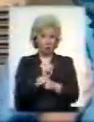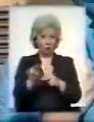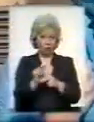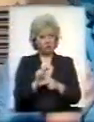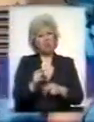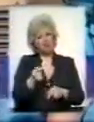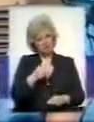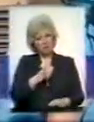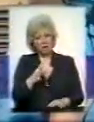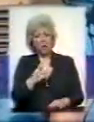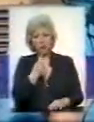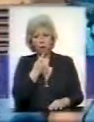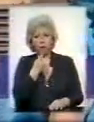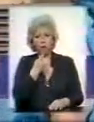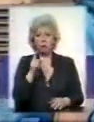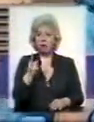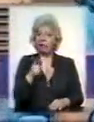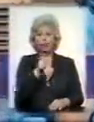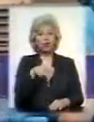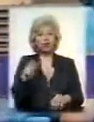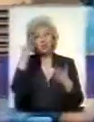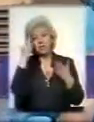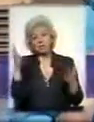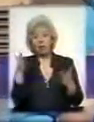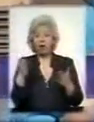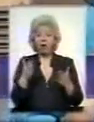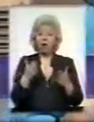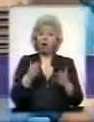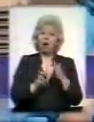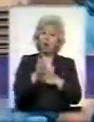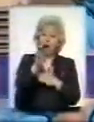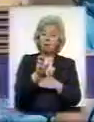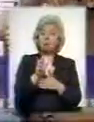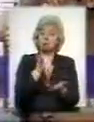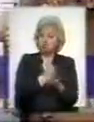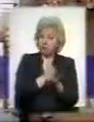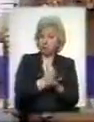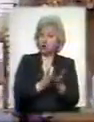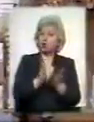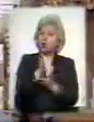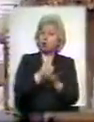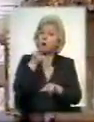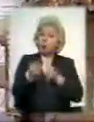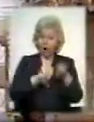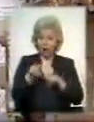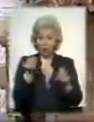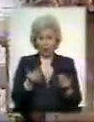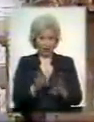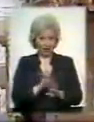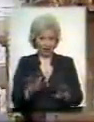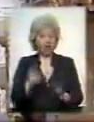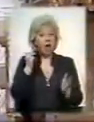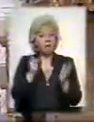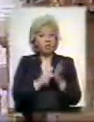многие сложности, потому что люди не знали просто, открыт ли храм, действует ли община. Петербург изначально был